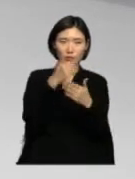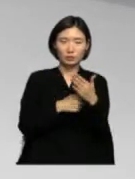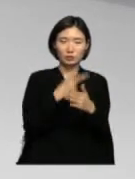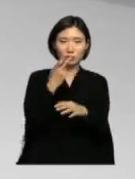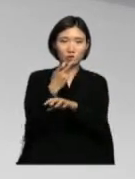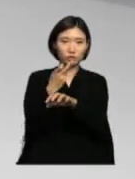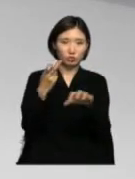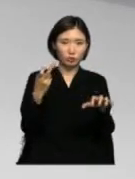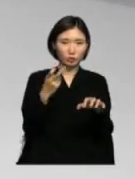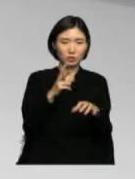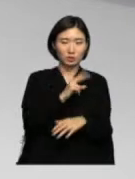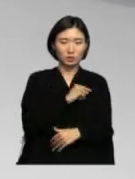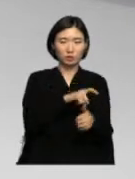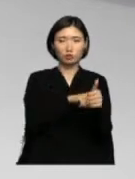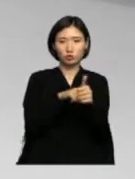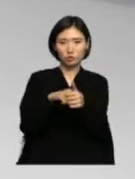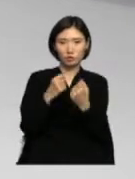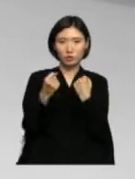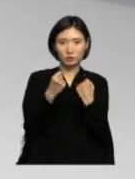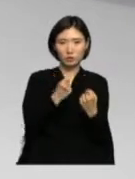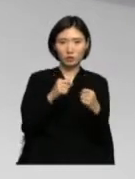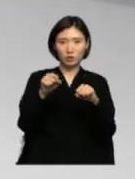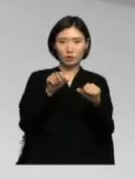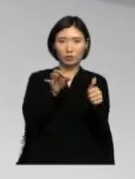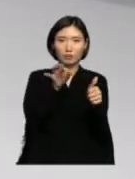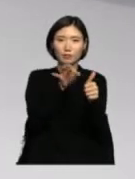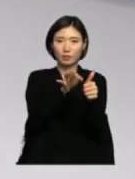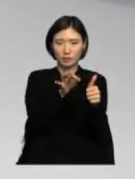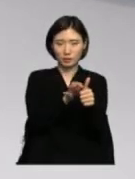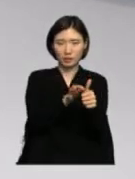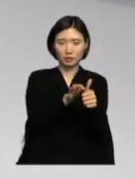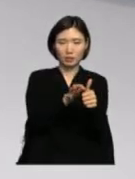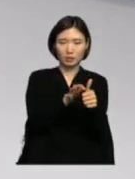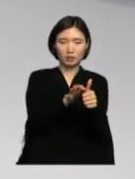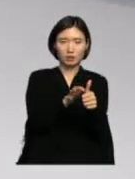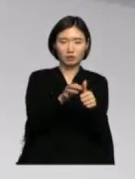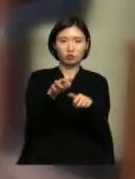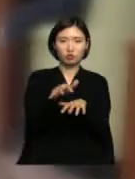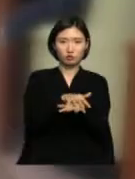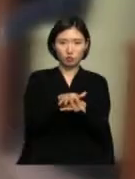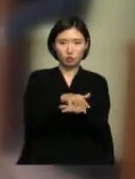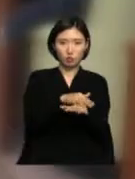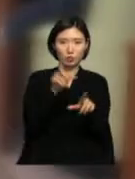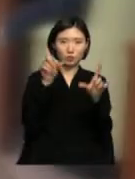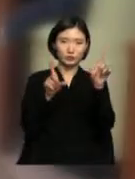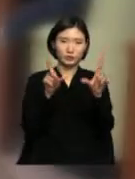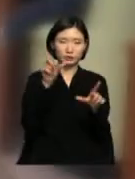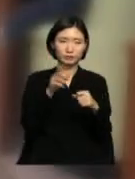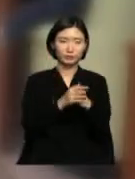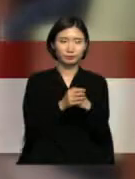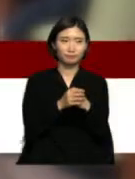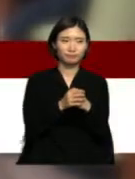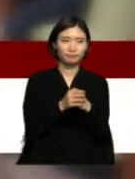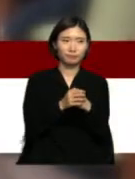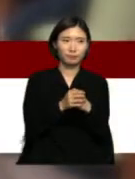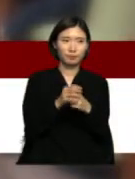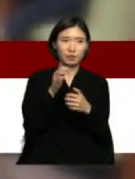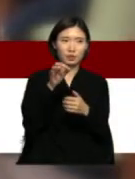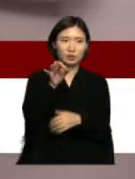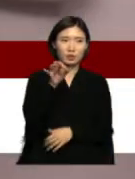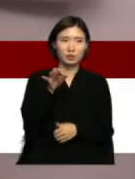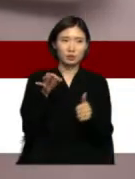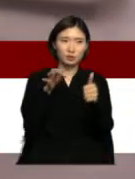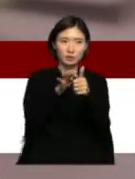여전히 의원이 구속되더라도 의정활동비가 지급될 수밖에 없는 구조입니다. 지급 제한을